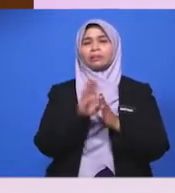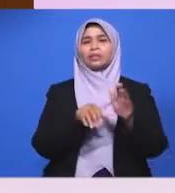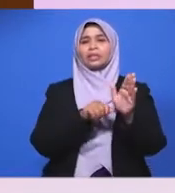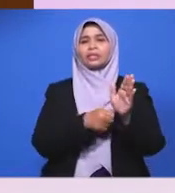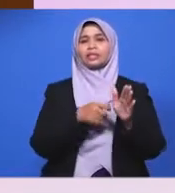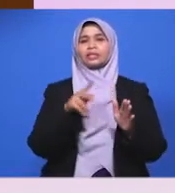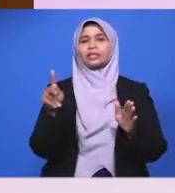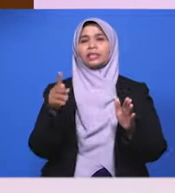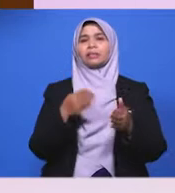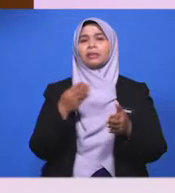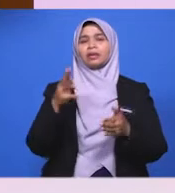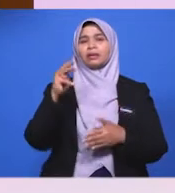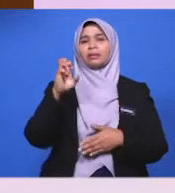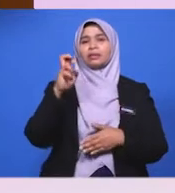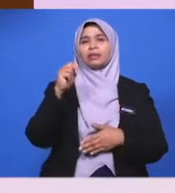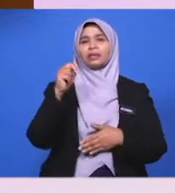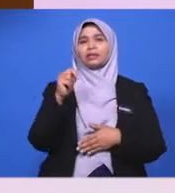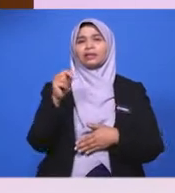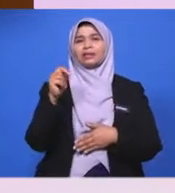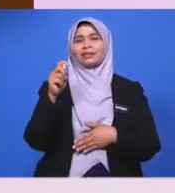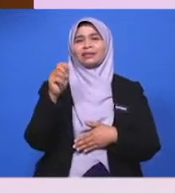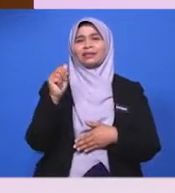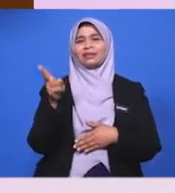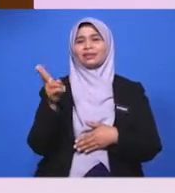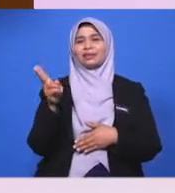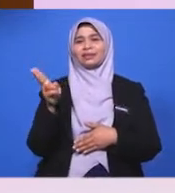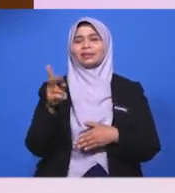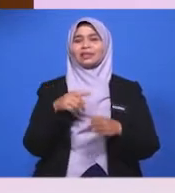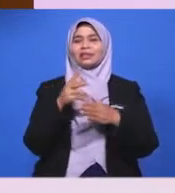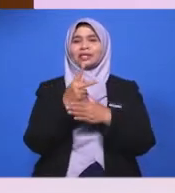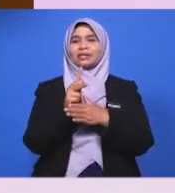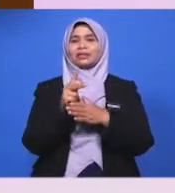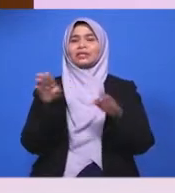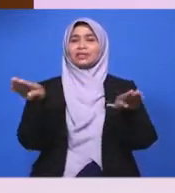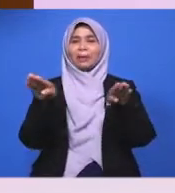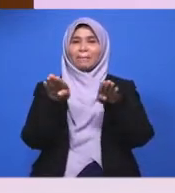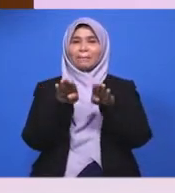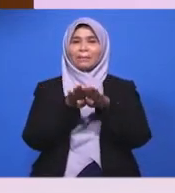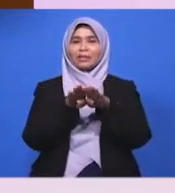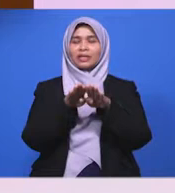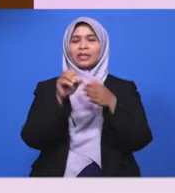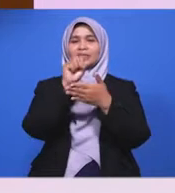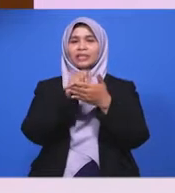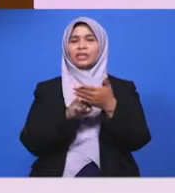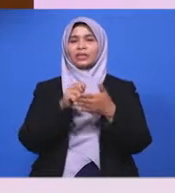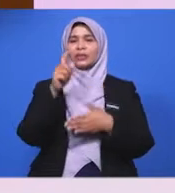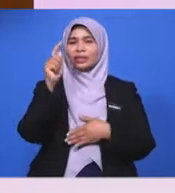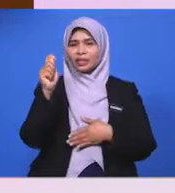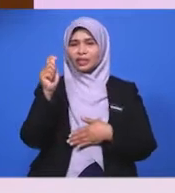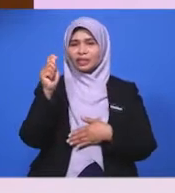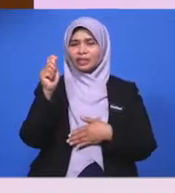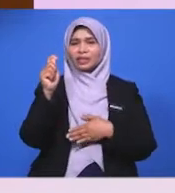mentah dikategorikan sebagai A. Sektor titia,